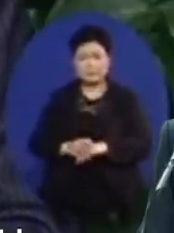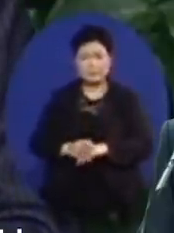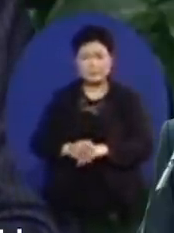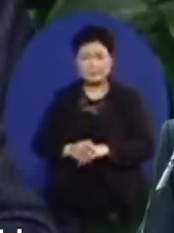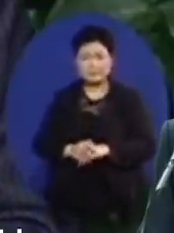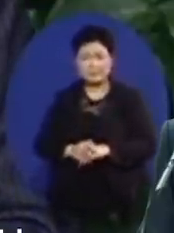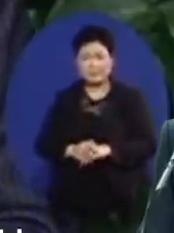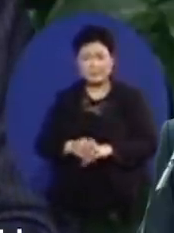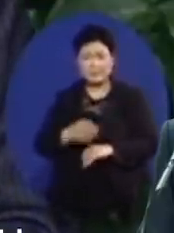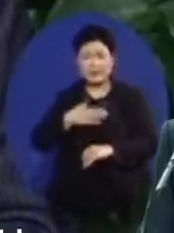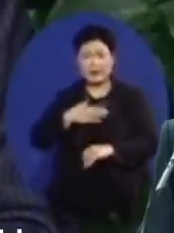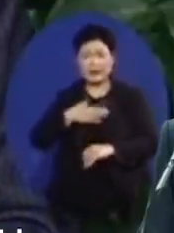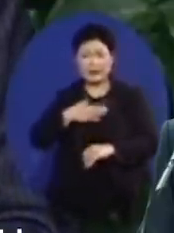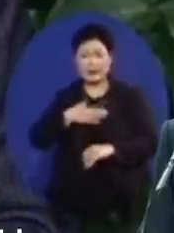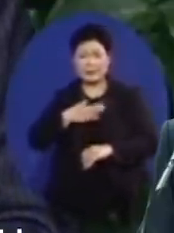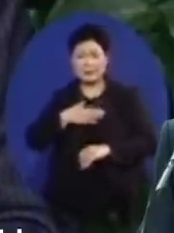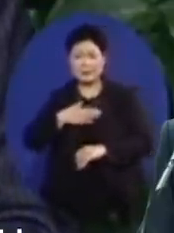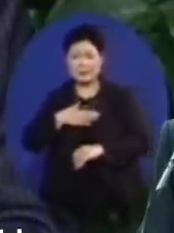내가